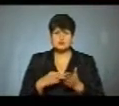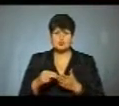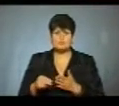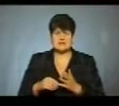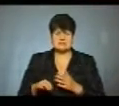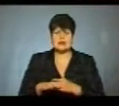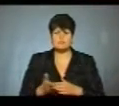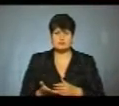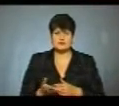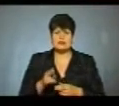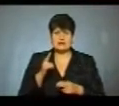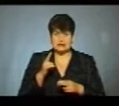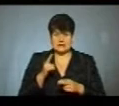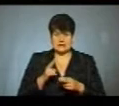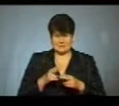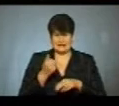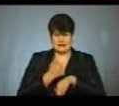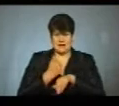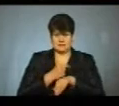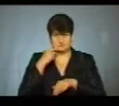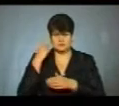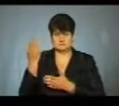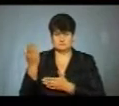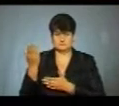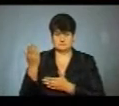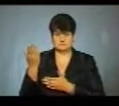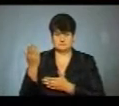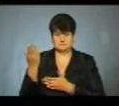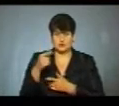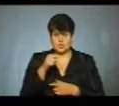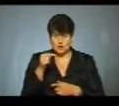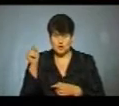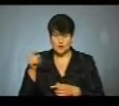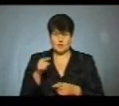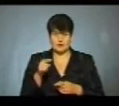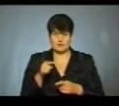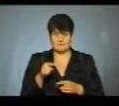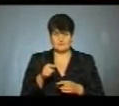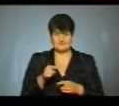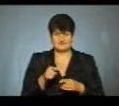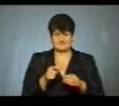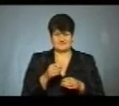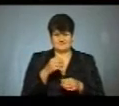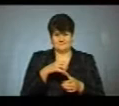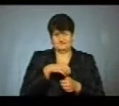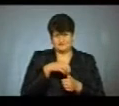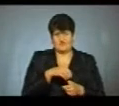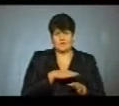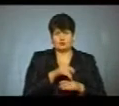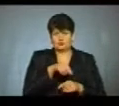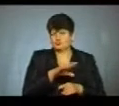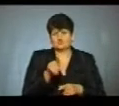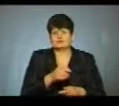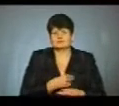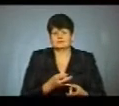землю? Кінцевий бенефіціар в Росії. Його топ-менеджмент виконує тут все, що завгодно.